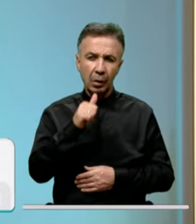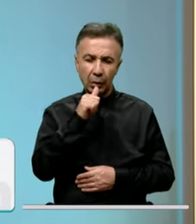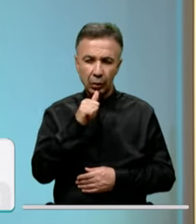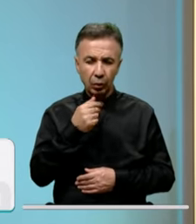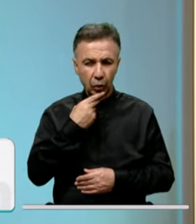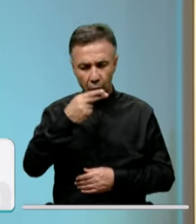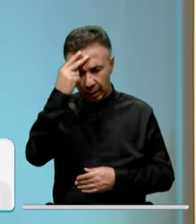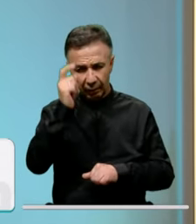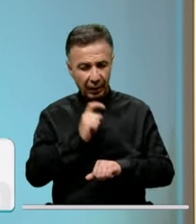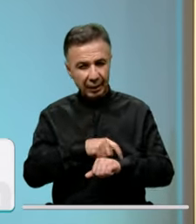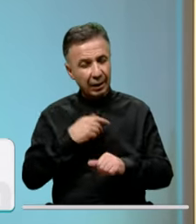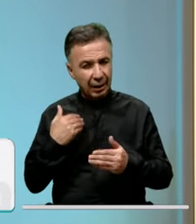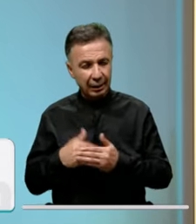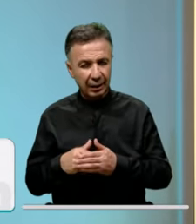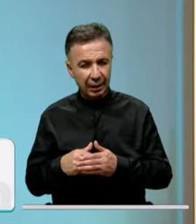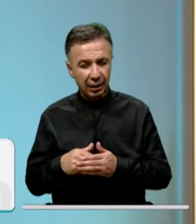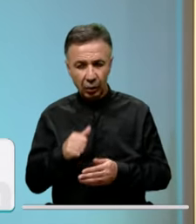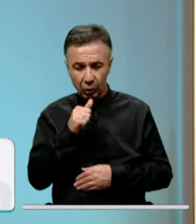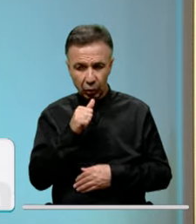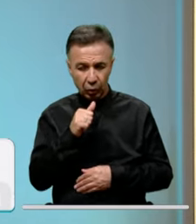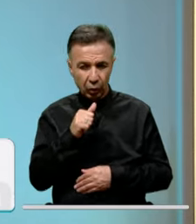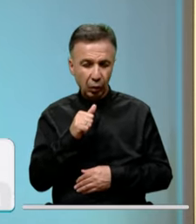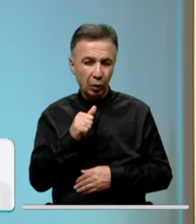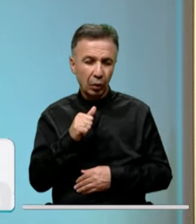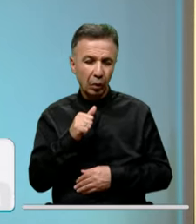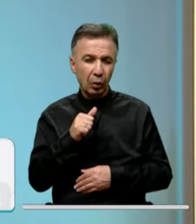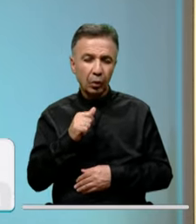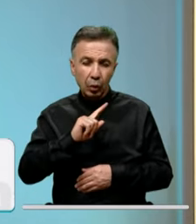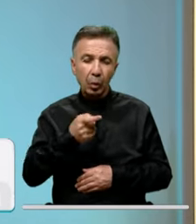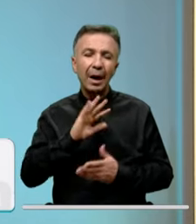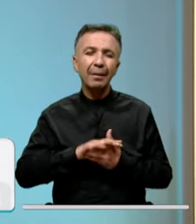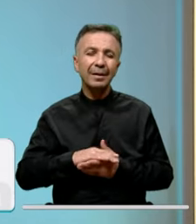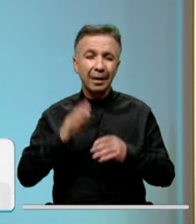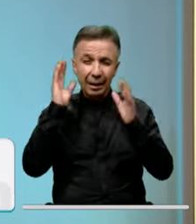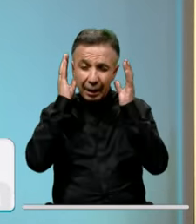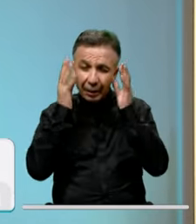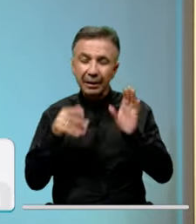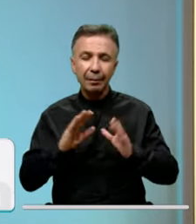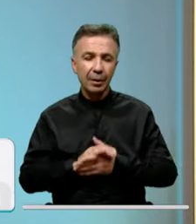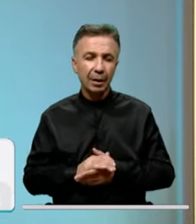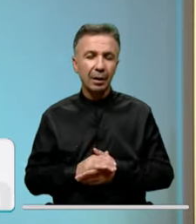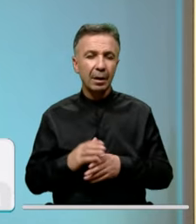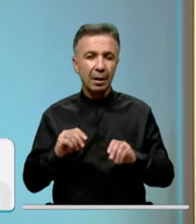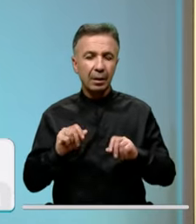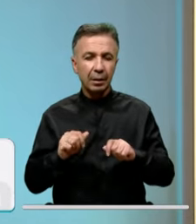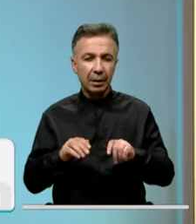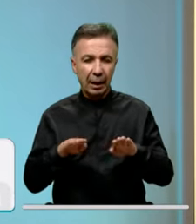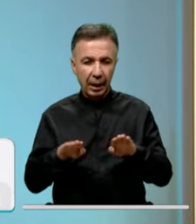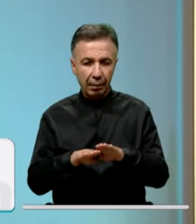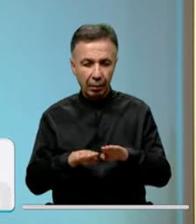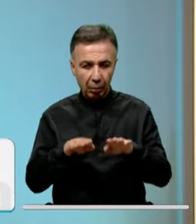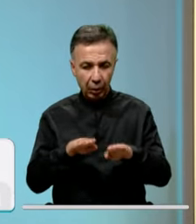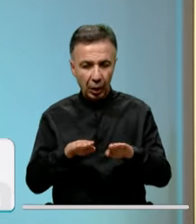cuma vaktine kadar temin edip abdest alamaz ise namaz kılamayacak. Teemmüm alabilir mi? Hayır,